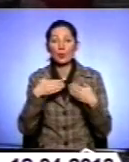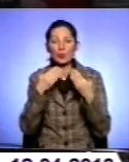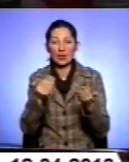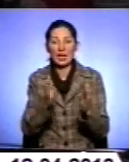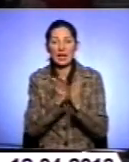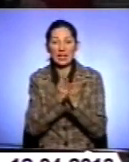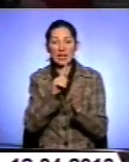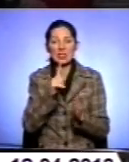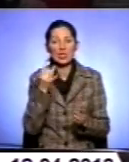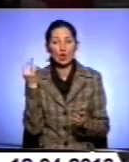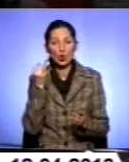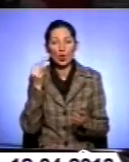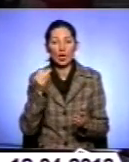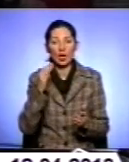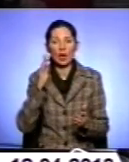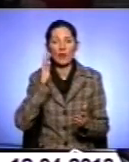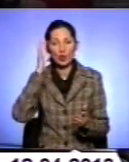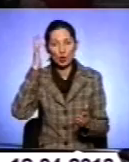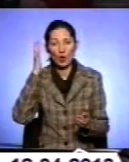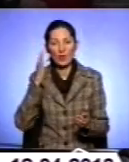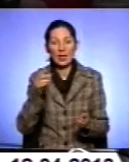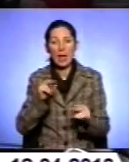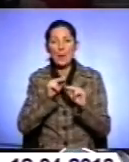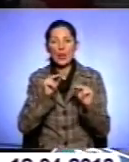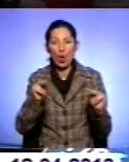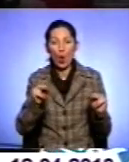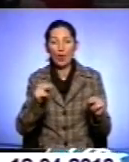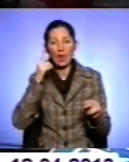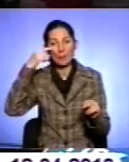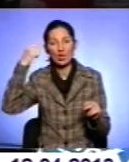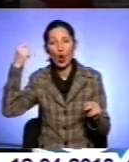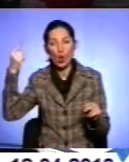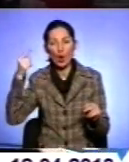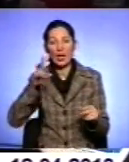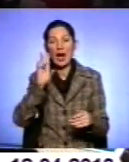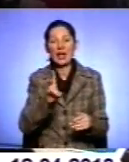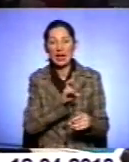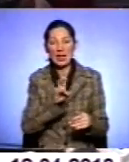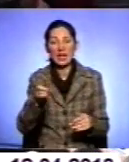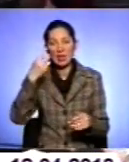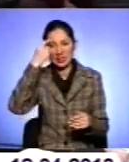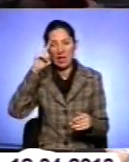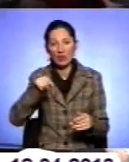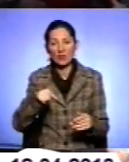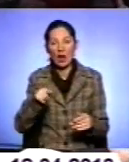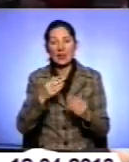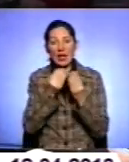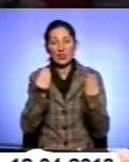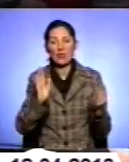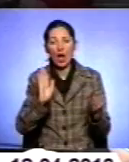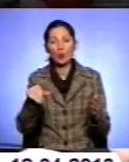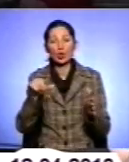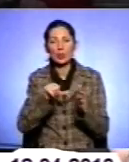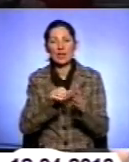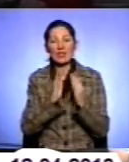з історії, філософії, педагогіки, психології, релігієзнавства. На виставках будуть